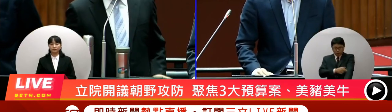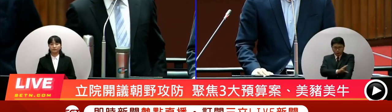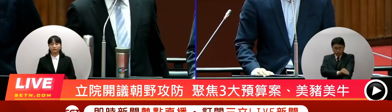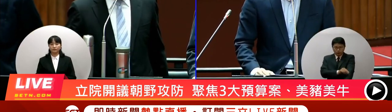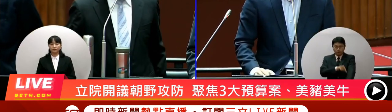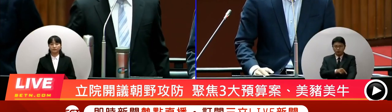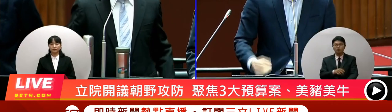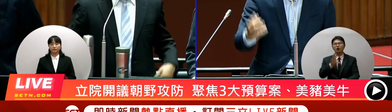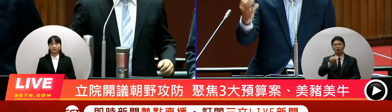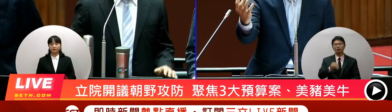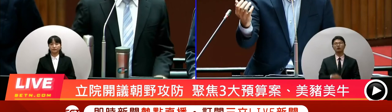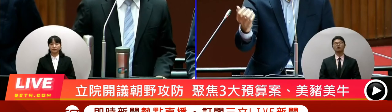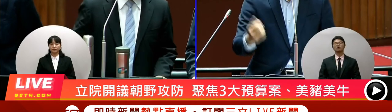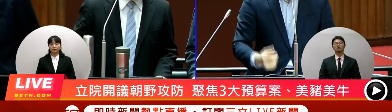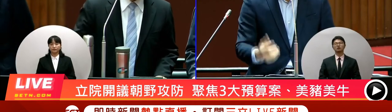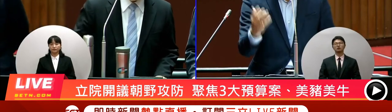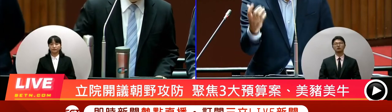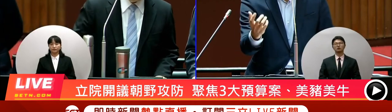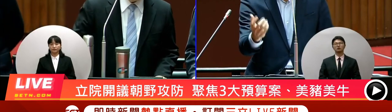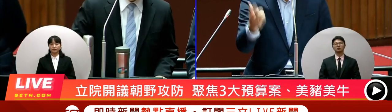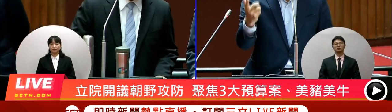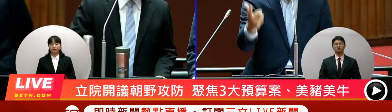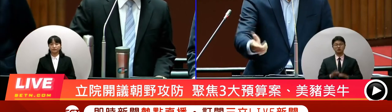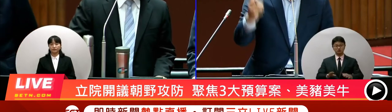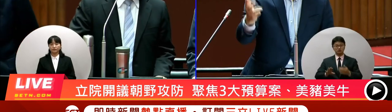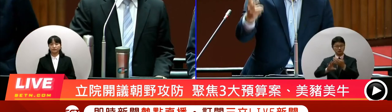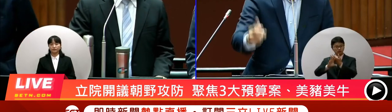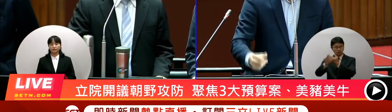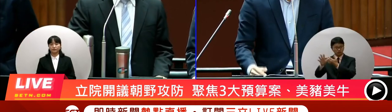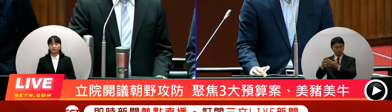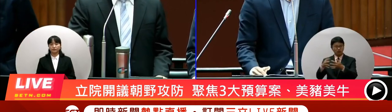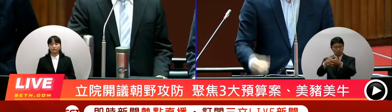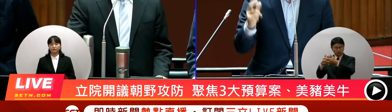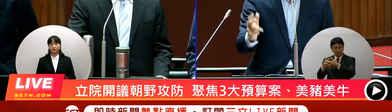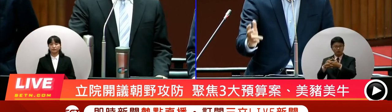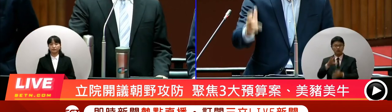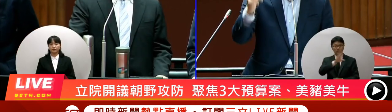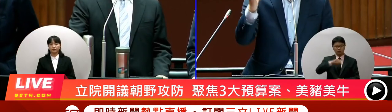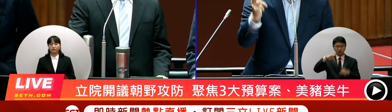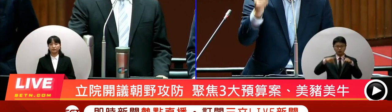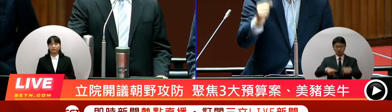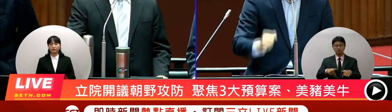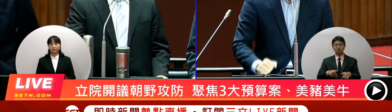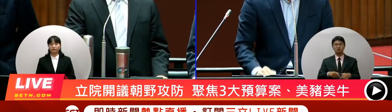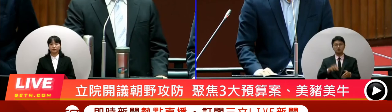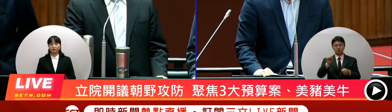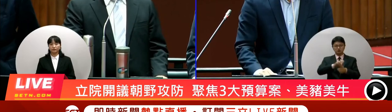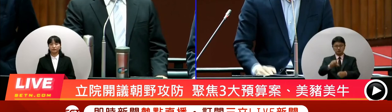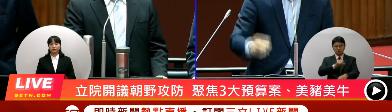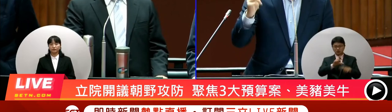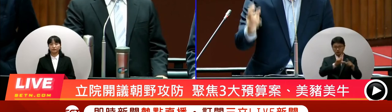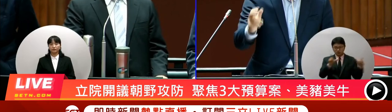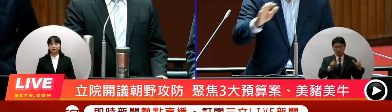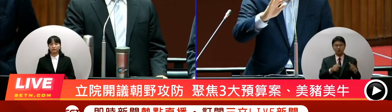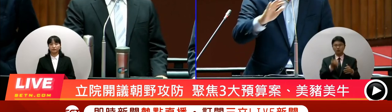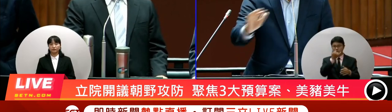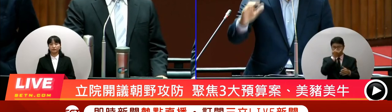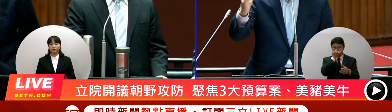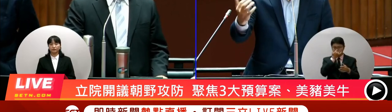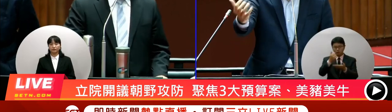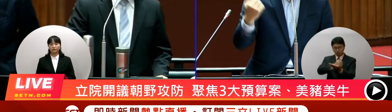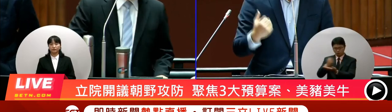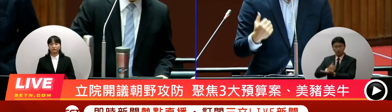择今天外国不止美国巴西加拿大同样有含瘦肉精的猪肉会进来也同样是